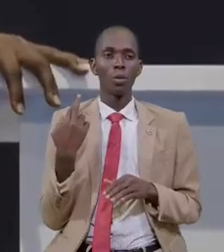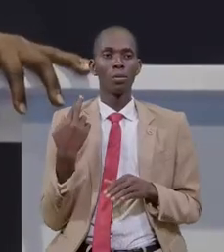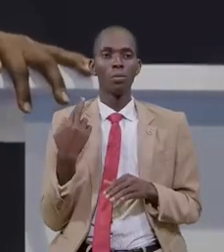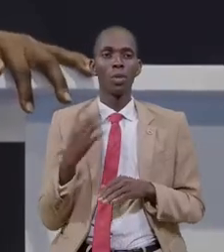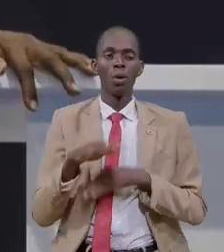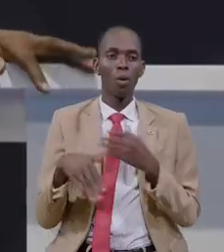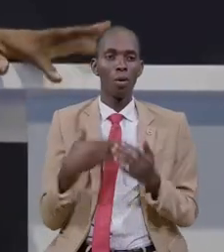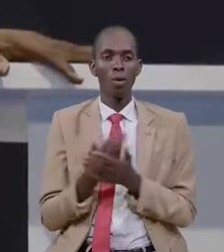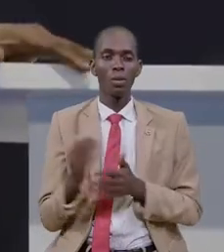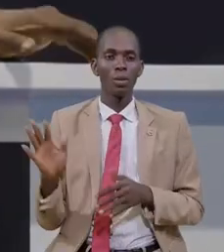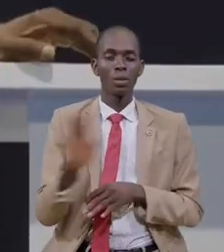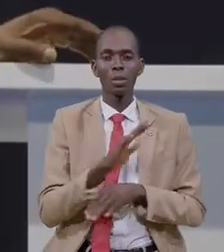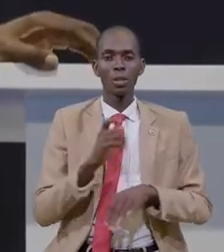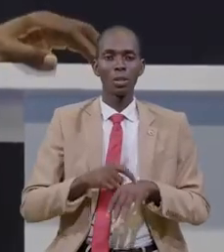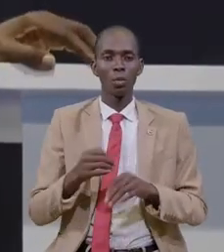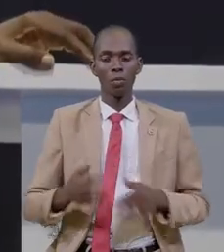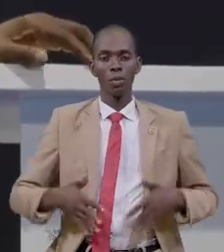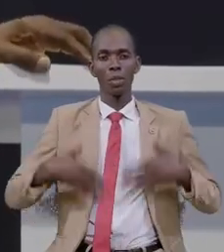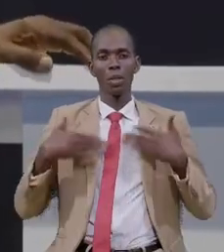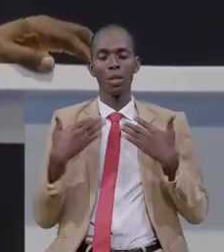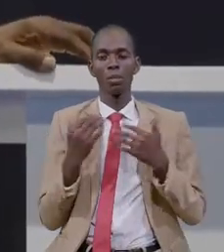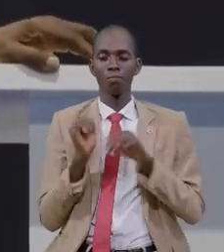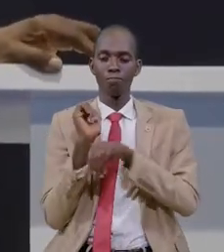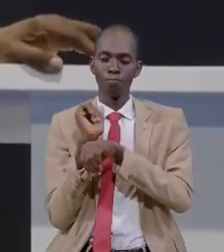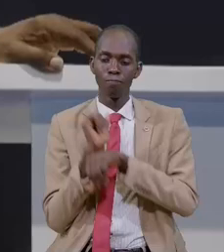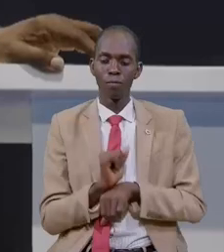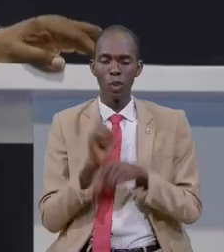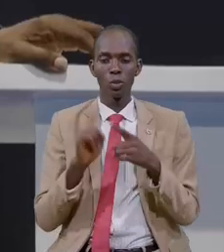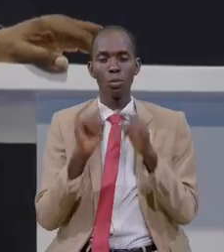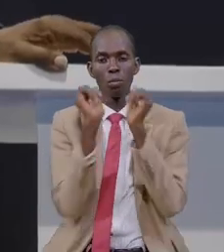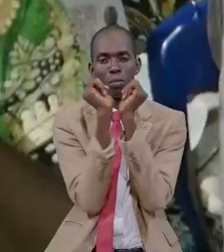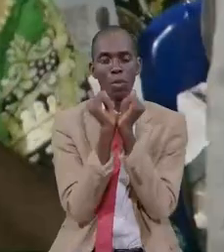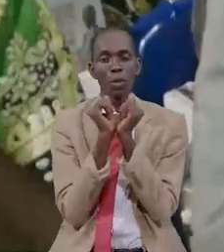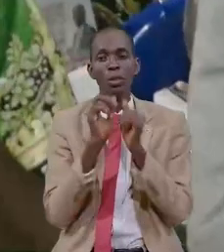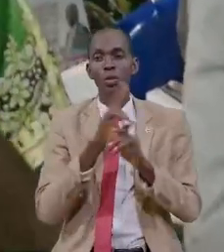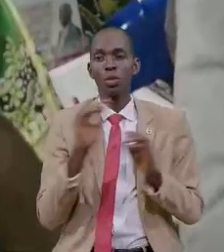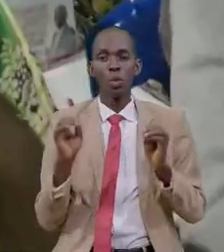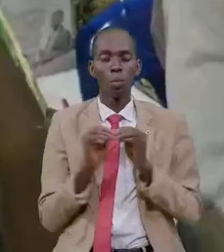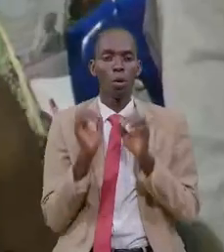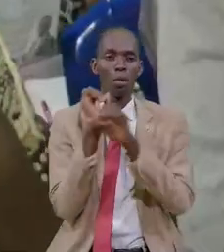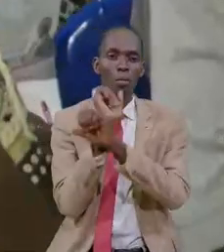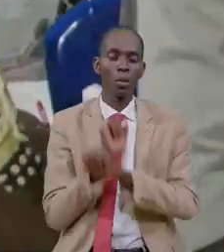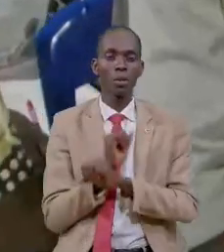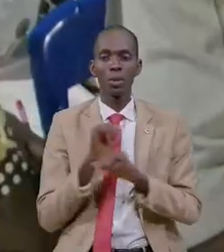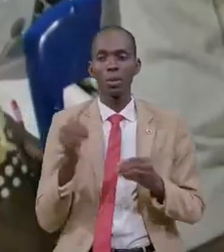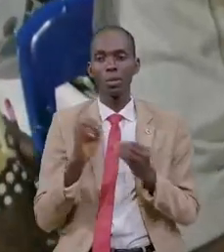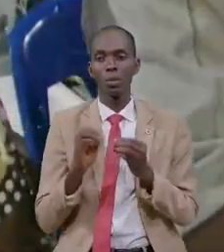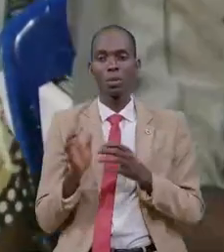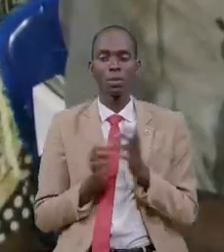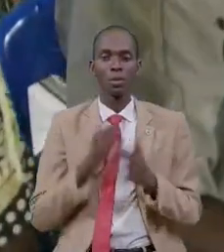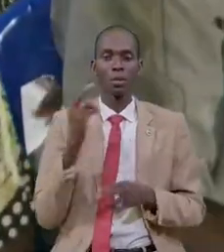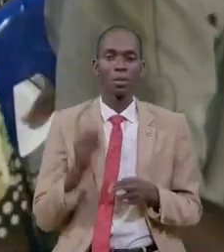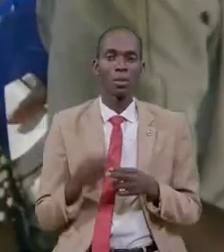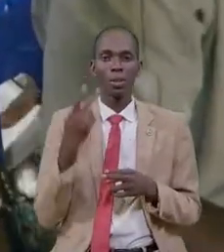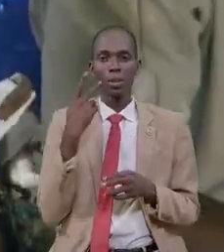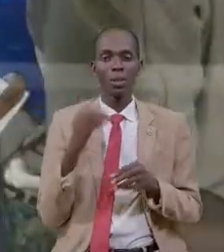vie retenus dans la servitude. Plus de servitude dans ta vie. En Romains